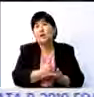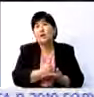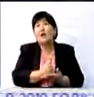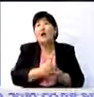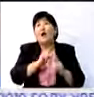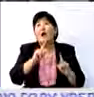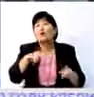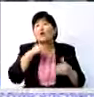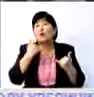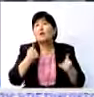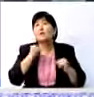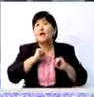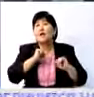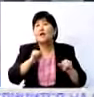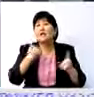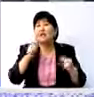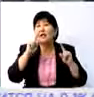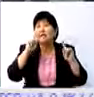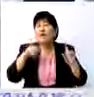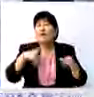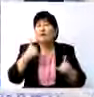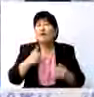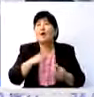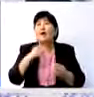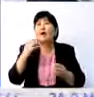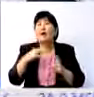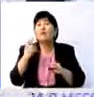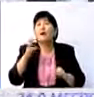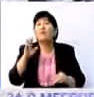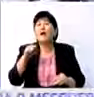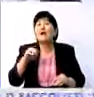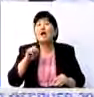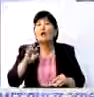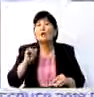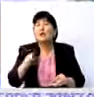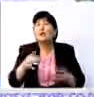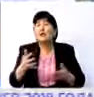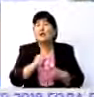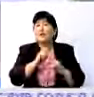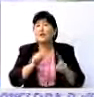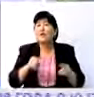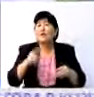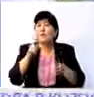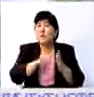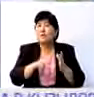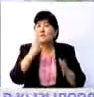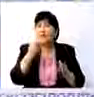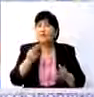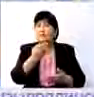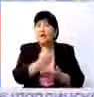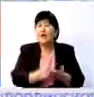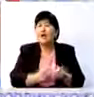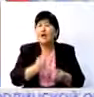Особые почести рекордсменам. Звание передового удостоено хозяйство Байтабын. Здесь собрали небывалый урожай – по 72 центнера с